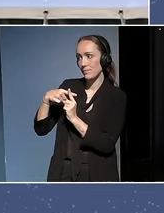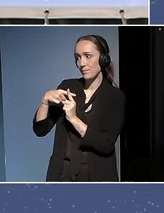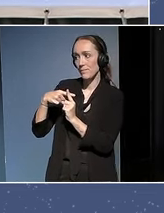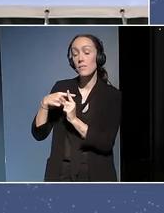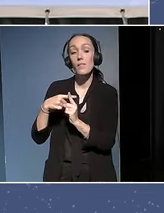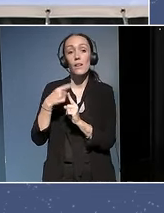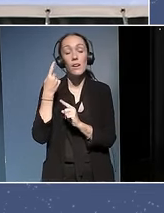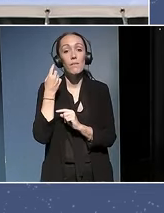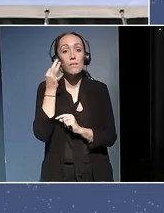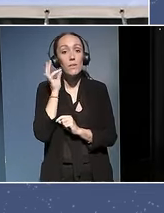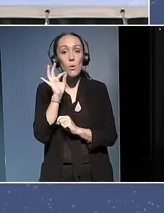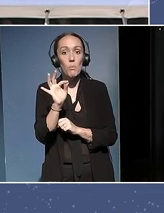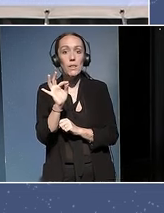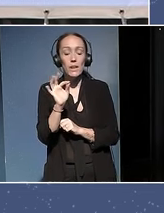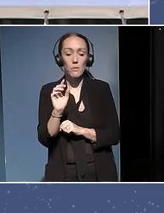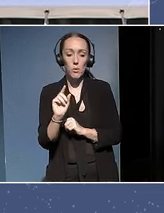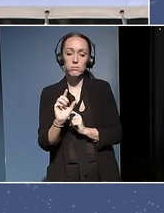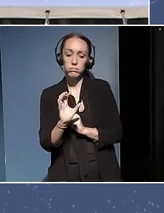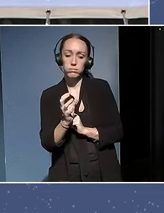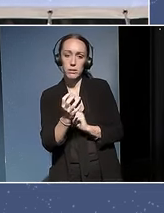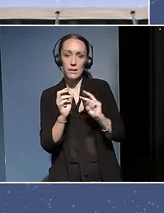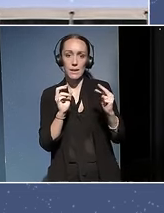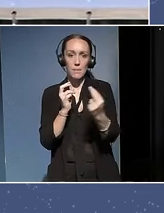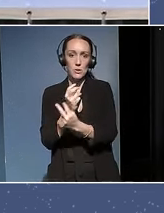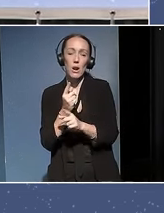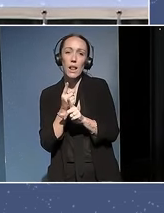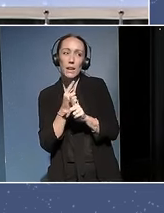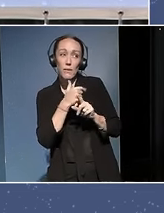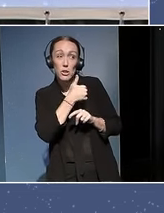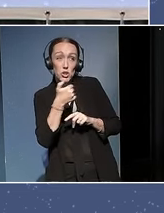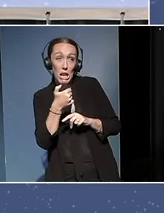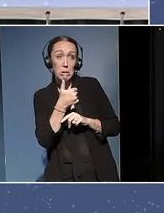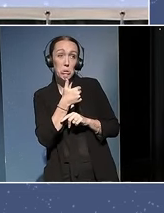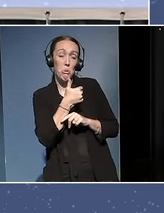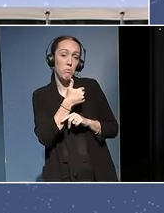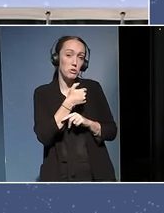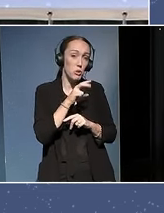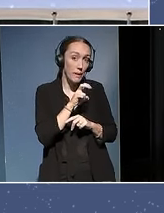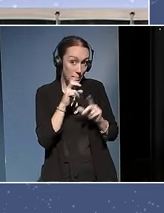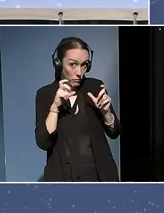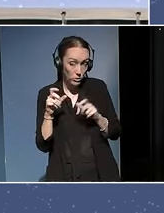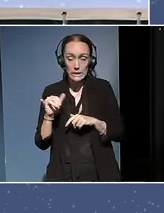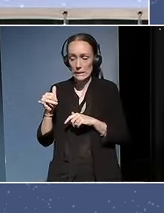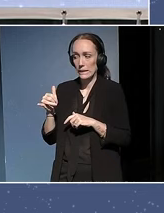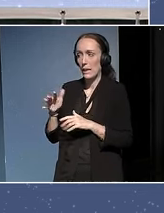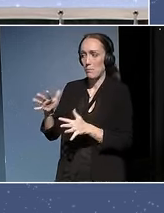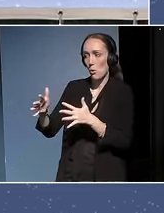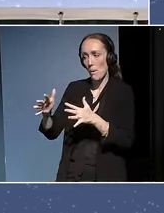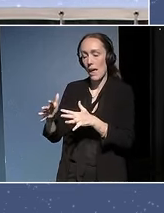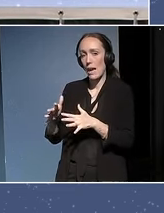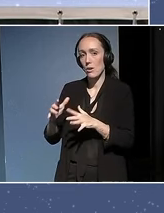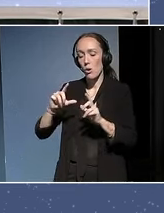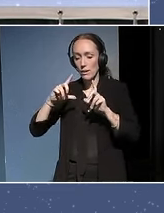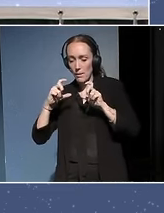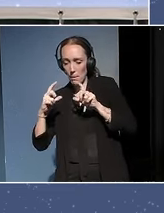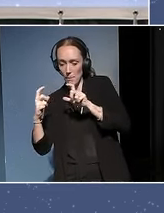100 120 fotografie anche di più anche di più Esatto Esattamente girandoci intorno girandoci intorno prendendo tutto